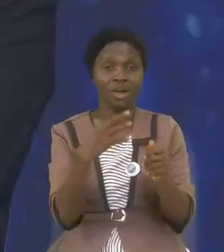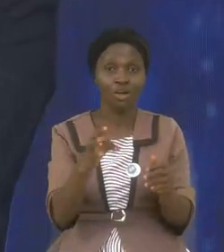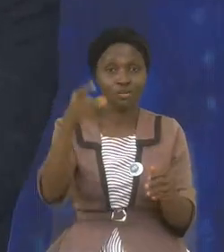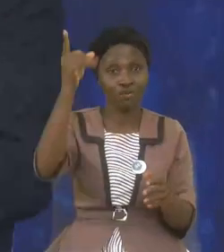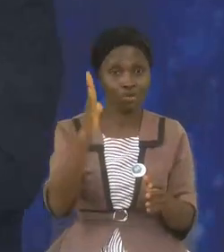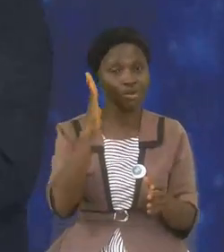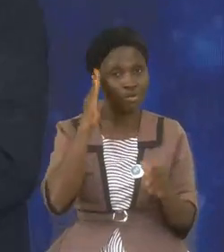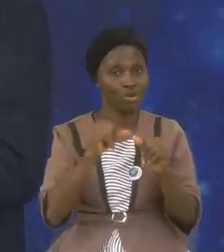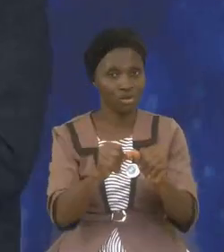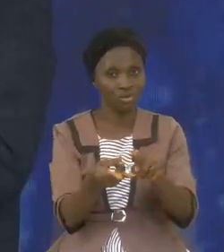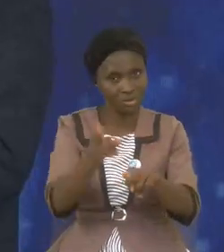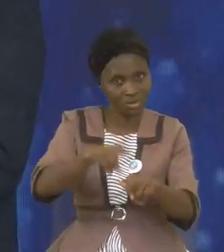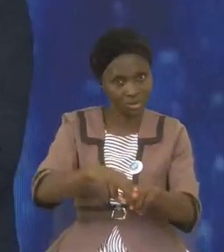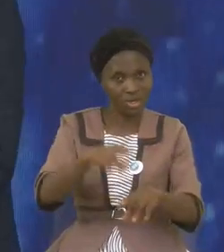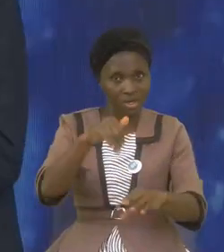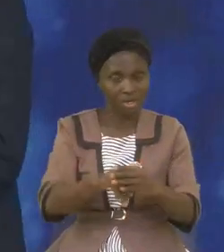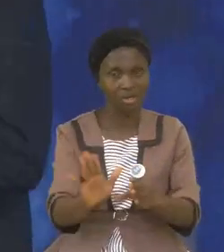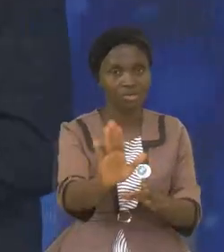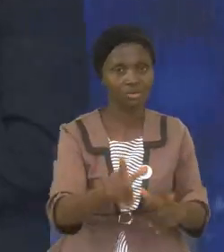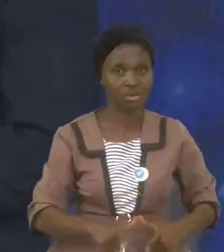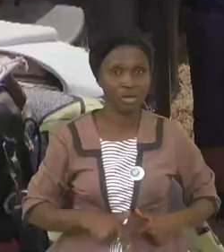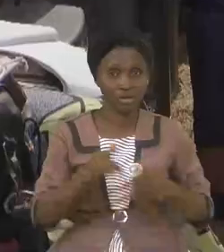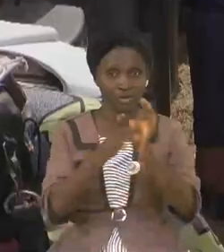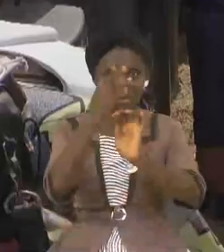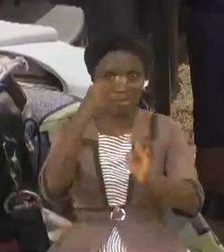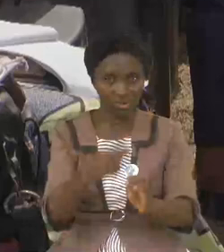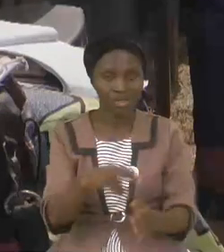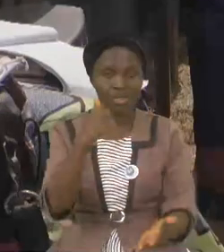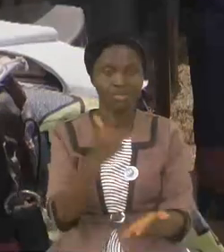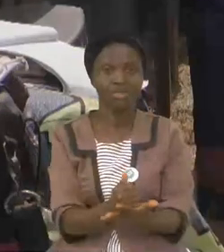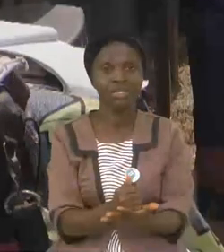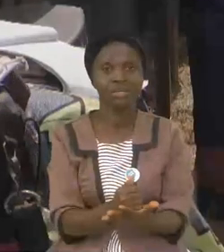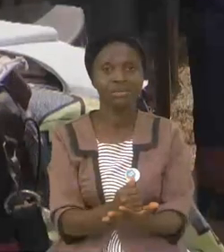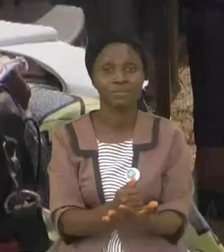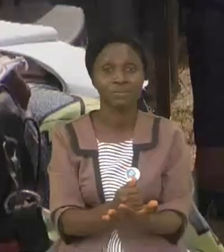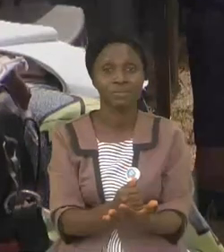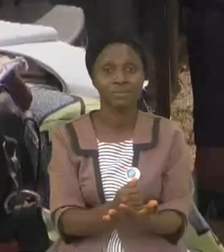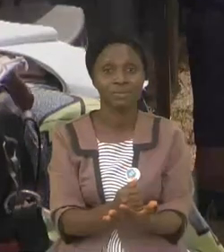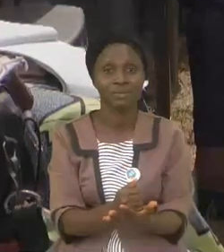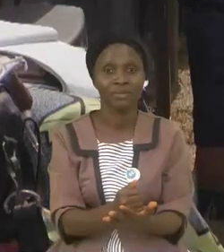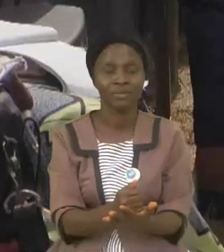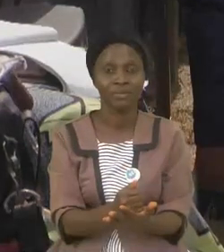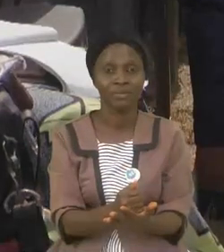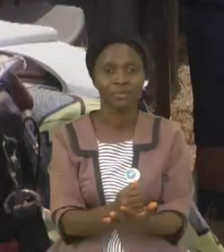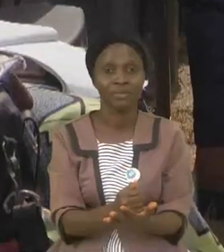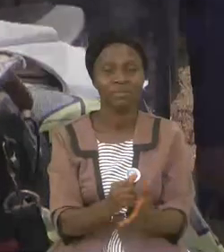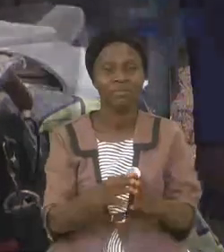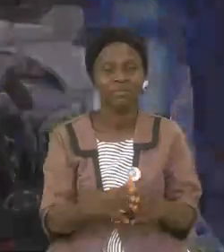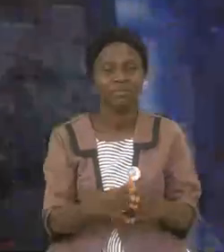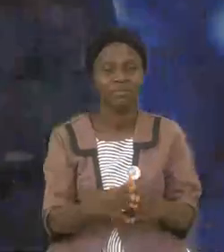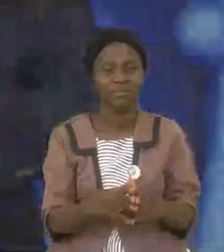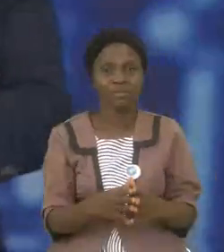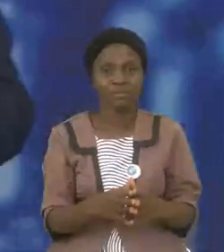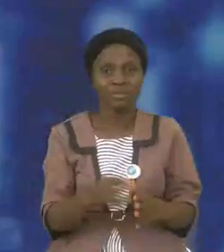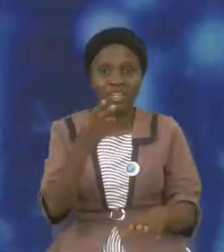la grâce de Dieu et les dons de Dieu vont continuer par s'accroître dans votre vie au nom de